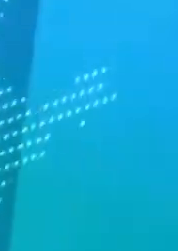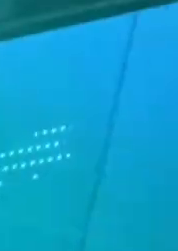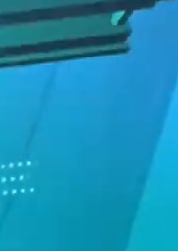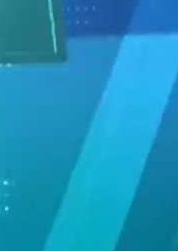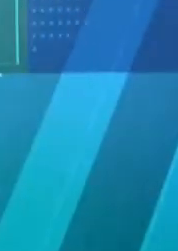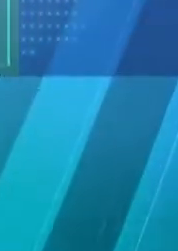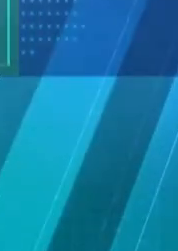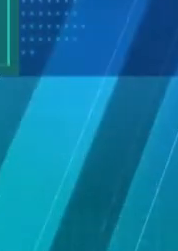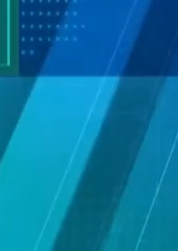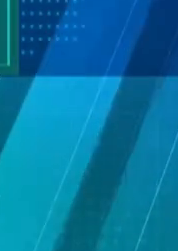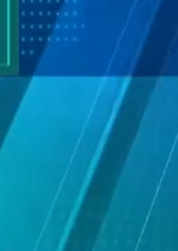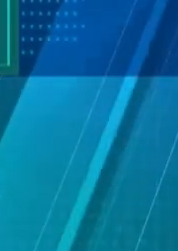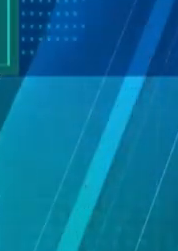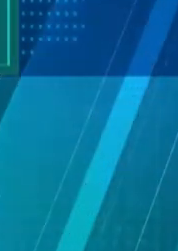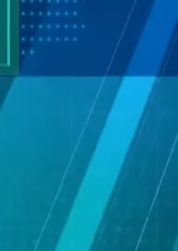Музика